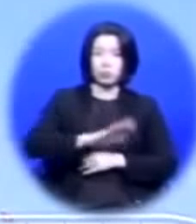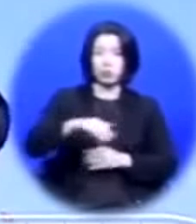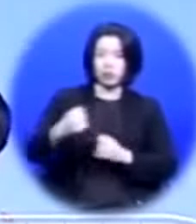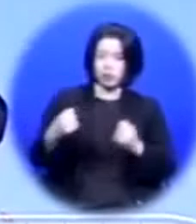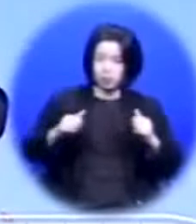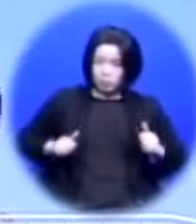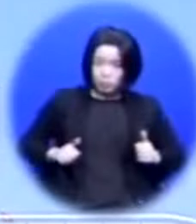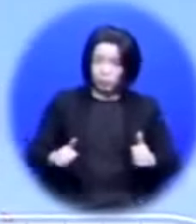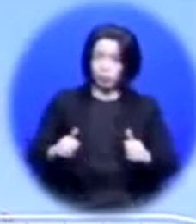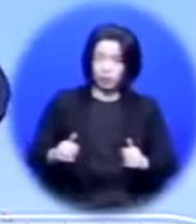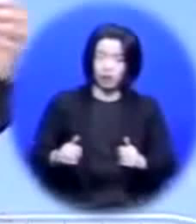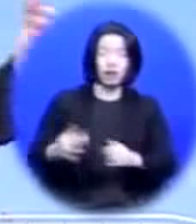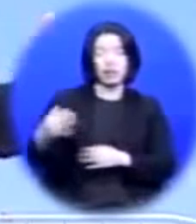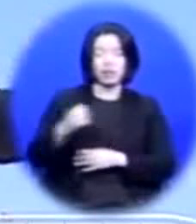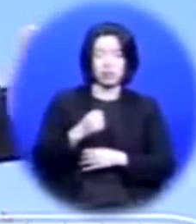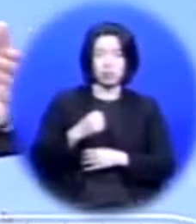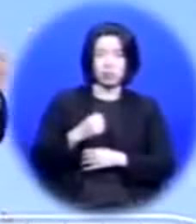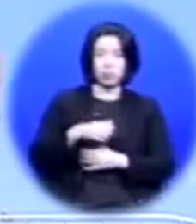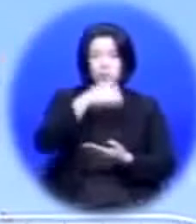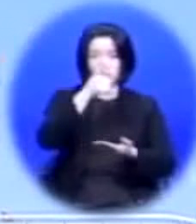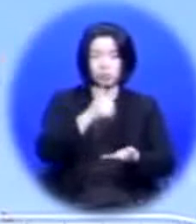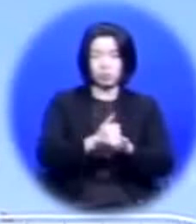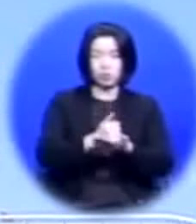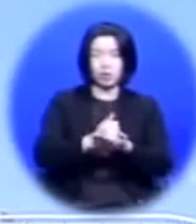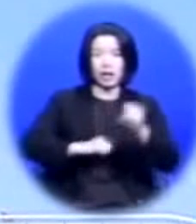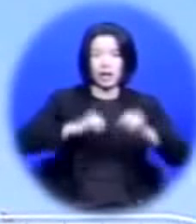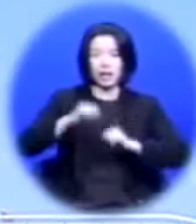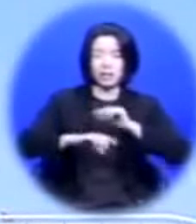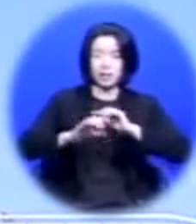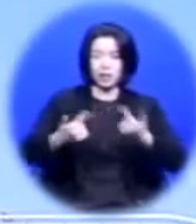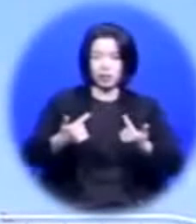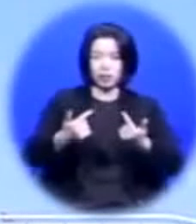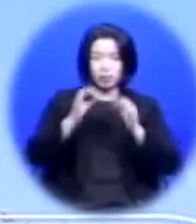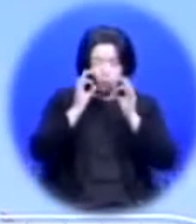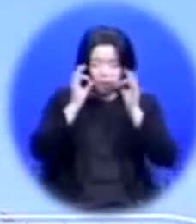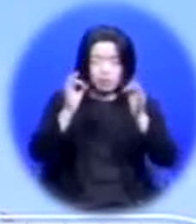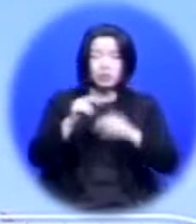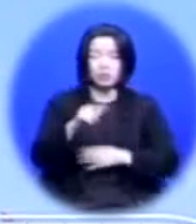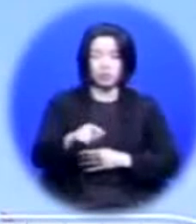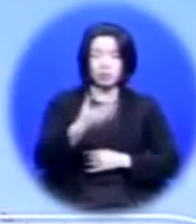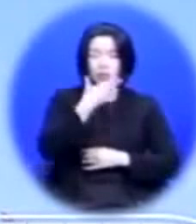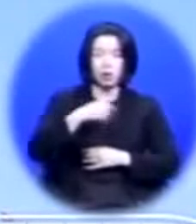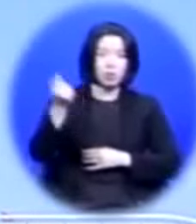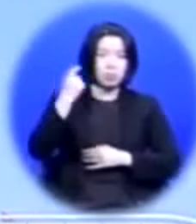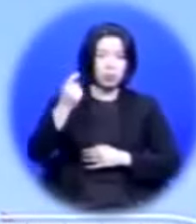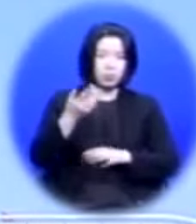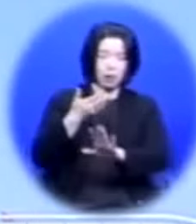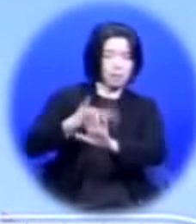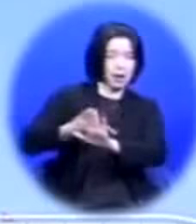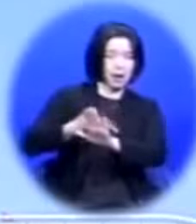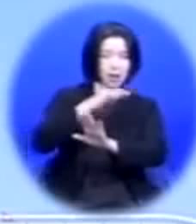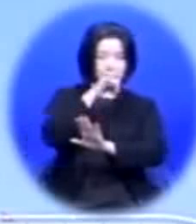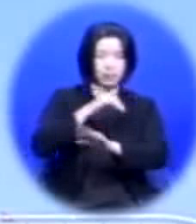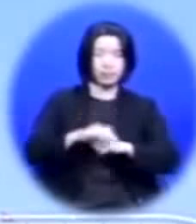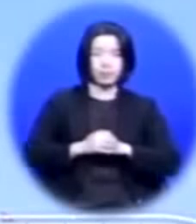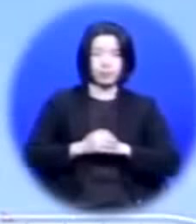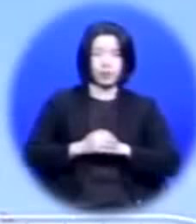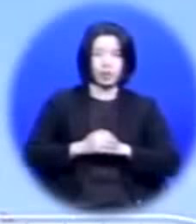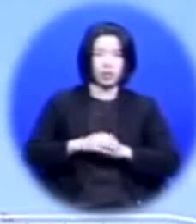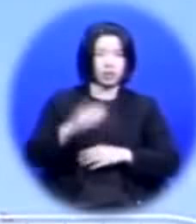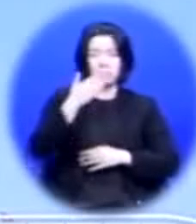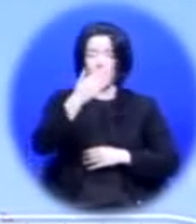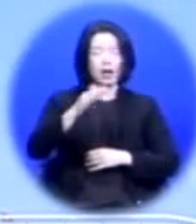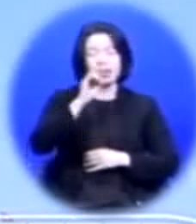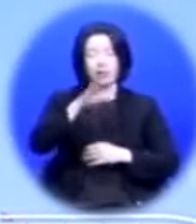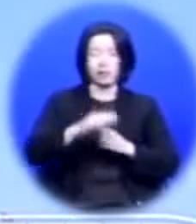열심 가지고 죄를 짓지 않으려고 해보는 일은 그것은 복음과 반대되는 것입니다 그리고 되지도